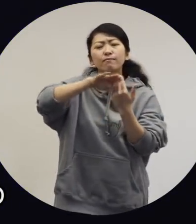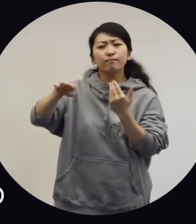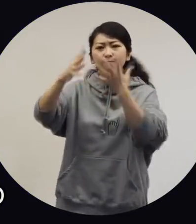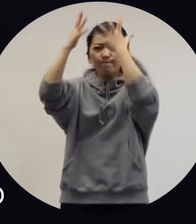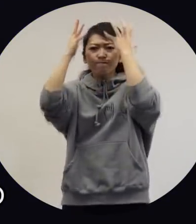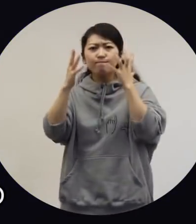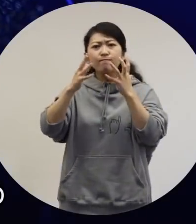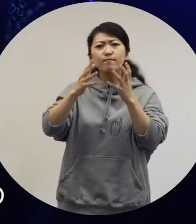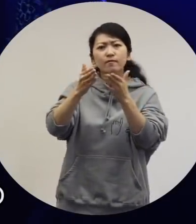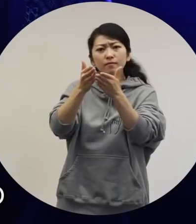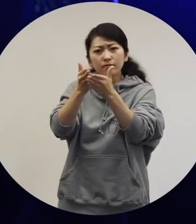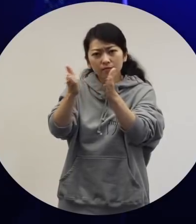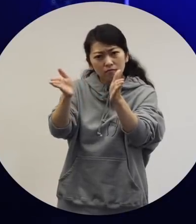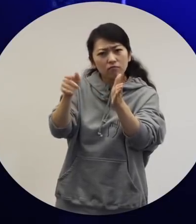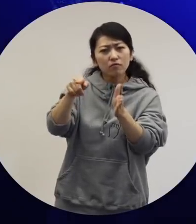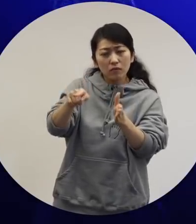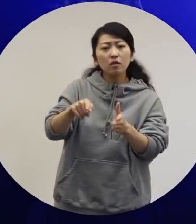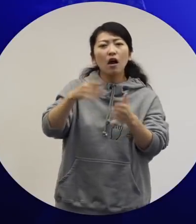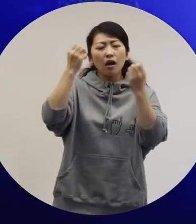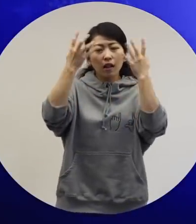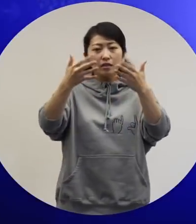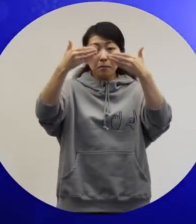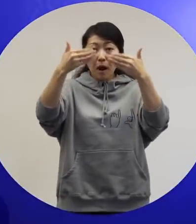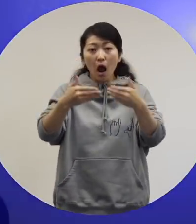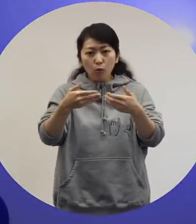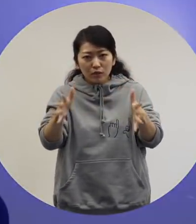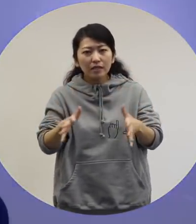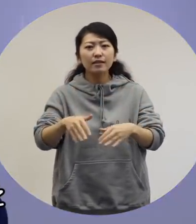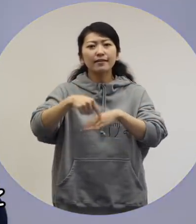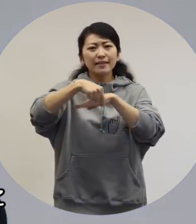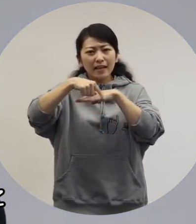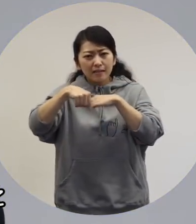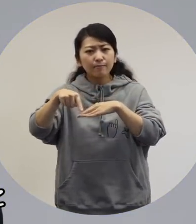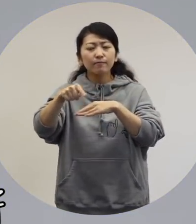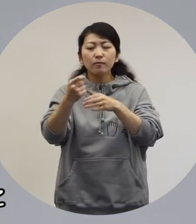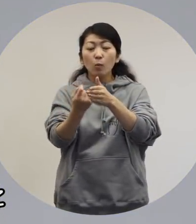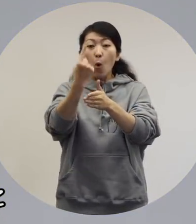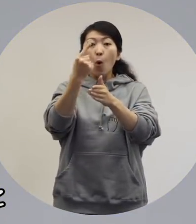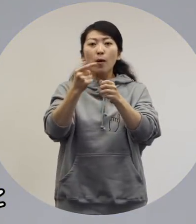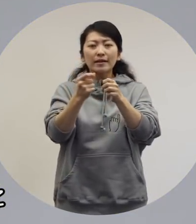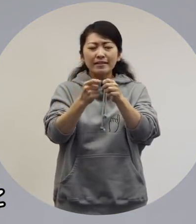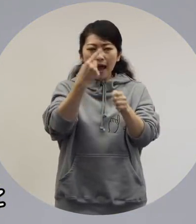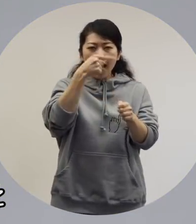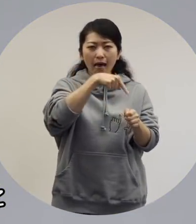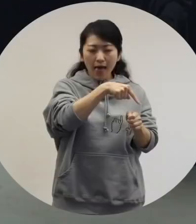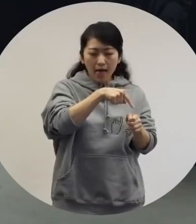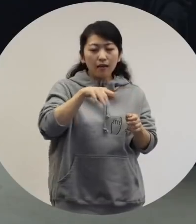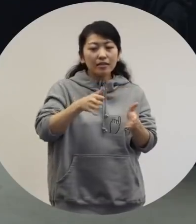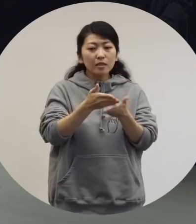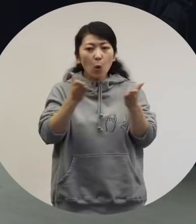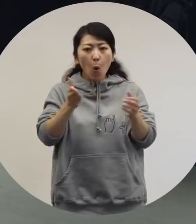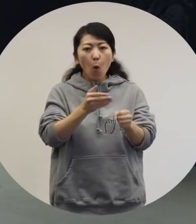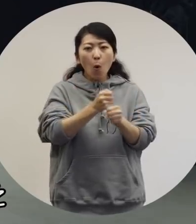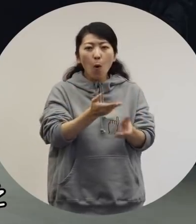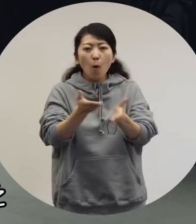マスクの可能性とかも含め、新しいバリアフリーや新しいデザインっていうのが生まれていくきっかけに今回のショーがなればと思いました